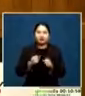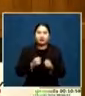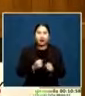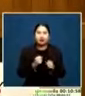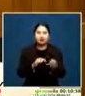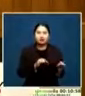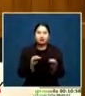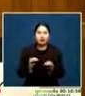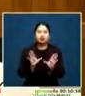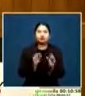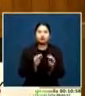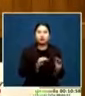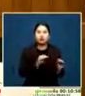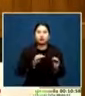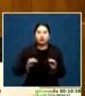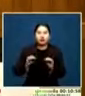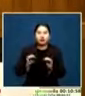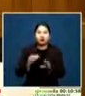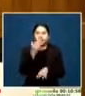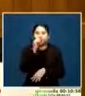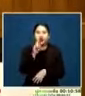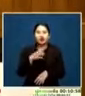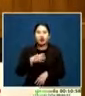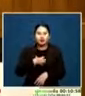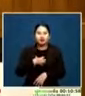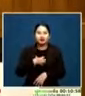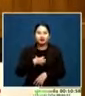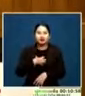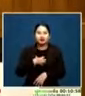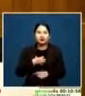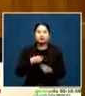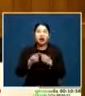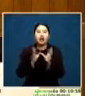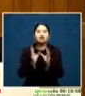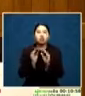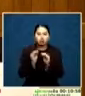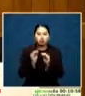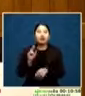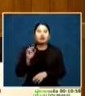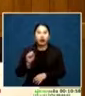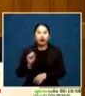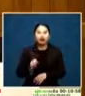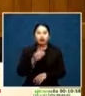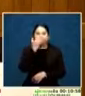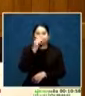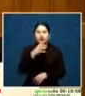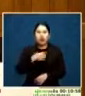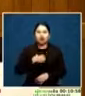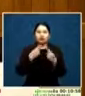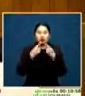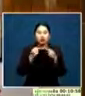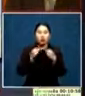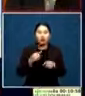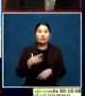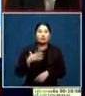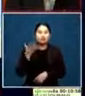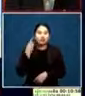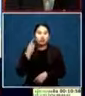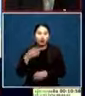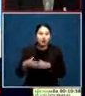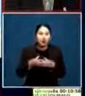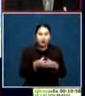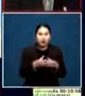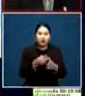งเทพก็อยู่กันเยอะก็จะมีการใช้กันเยอะ พี่บอลอยู่สงขลาอย่างเงี้ยพี่บอลก็กลับไปใช้ที่บ้านใช่ไหมฮะไปใช้ในละแวกบ้านพี่บอลก็ไปซื้อของ